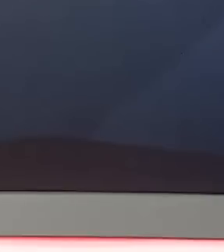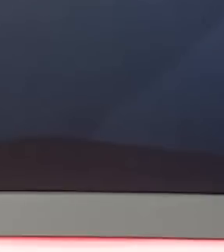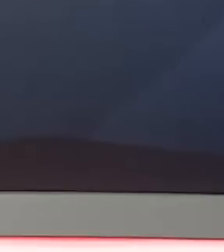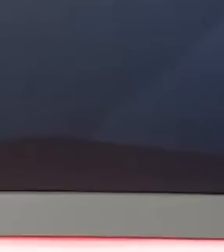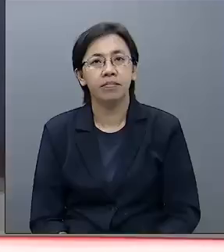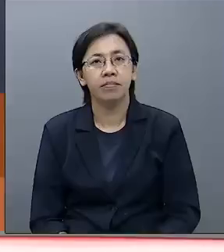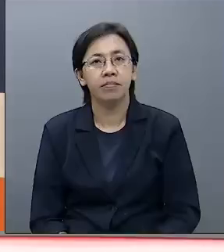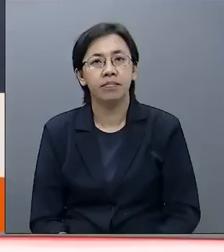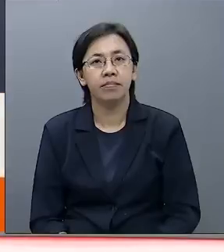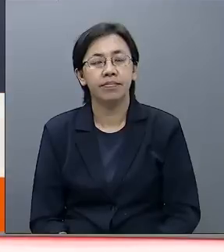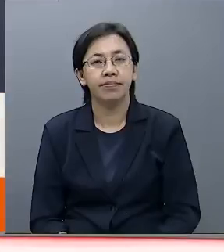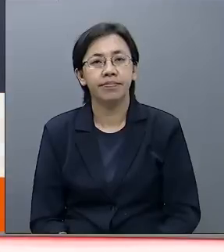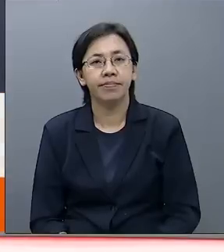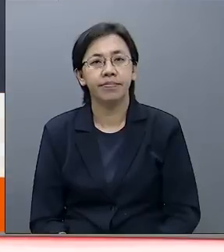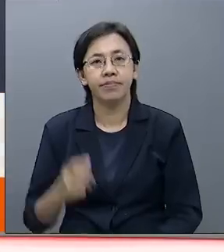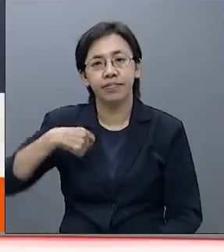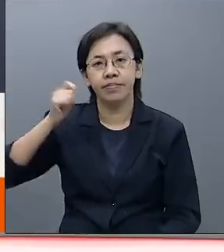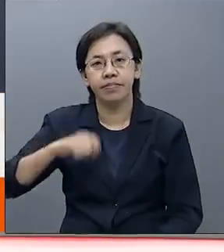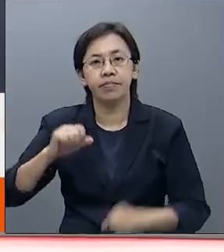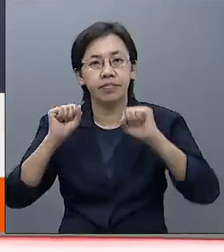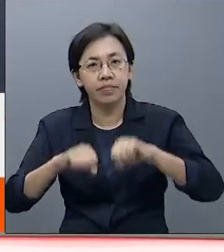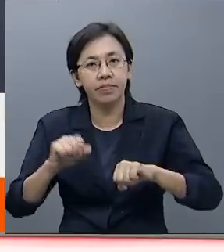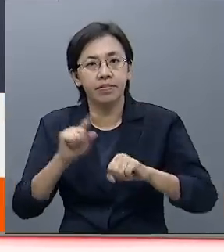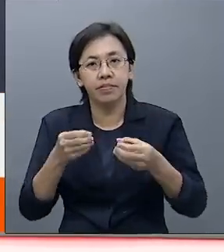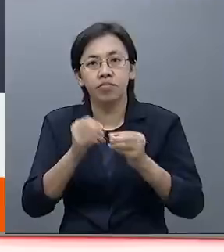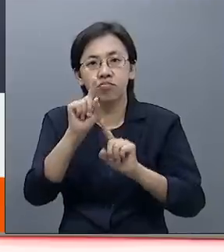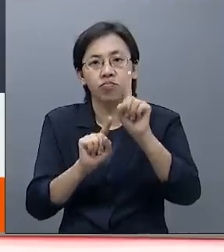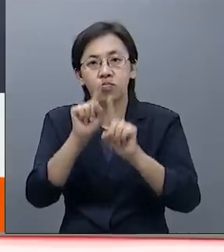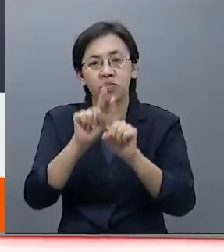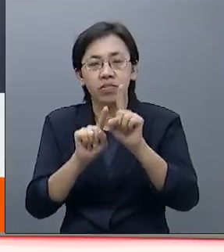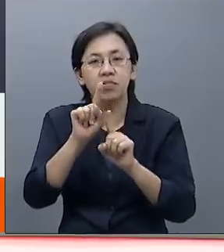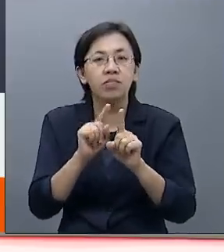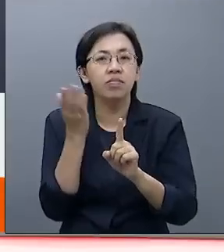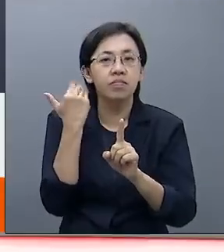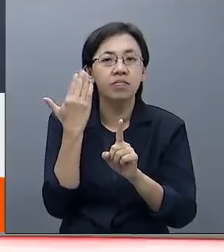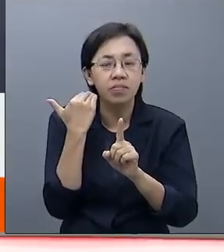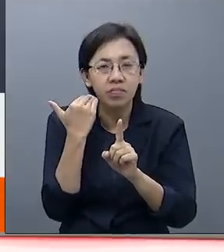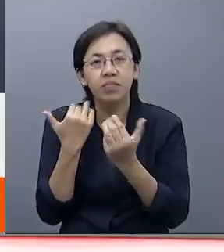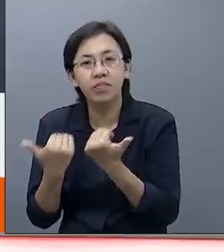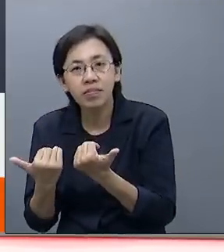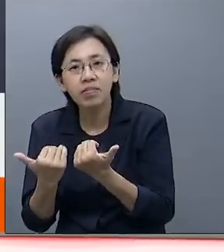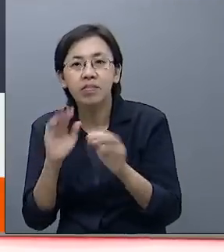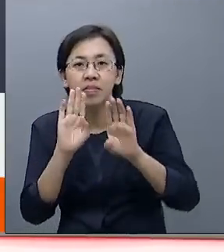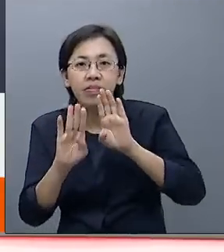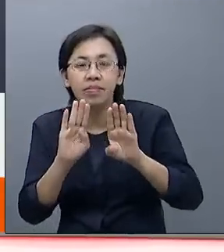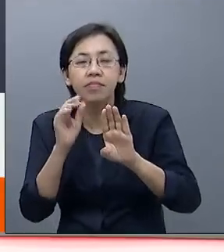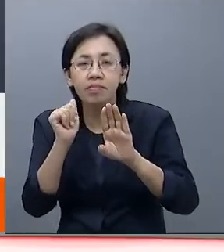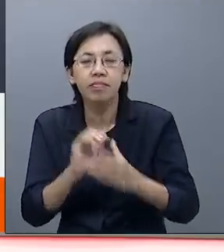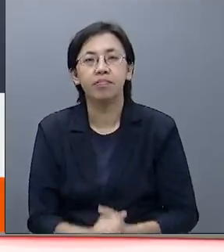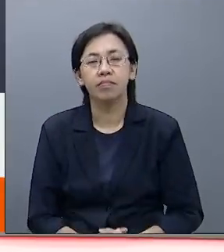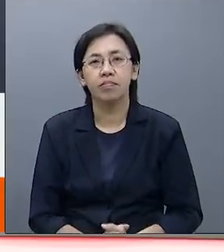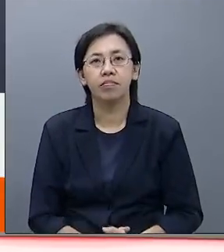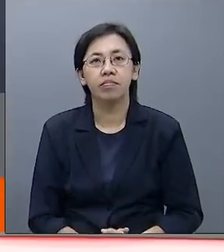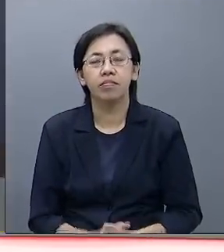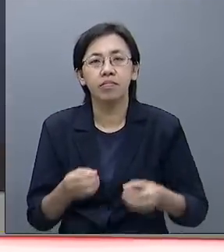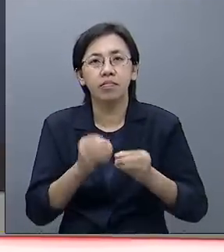ถ้าจะเทียบเคียงคำวินิจฉัยกรณีถือหุ้นสื่อก่อนหน้านี้แน่นอนค่ะว่าเทียบเคียงได้แต่คำวินิจฉัยกรณี